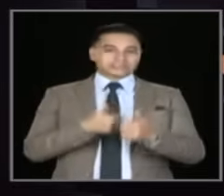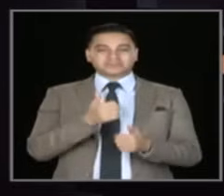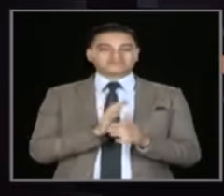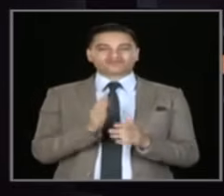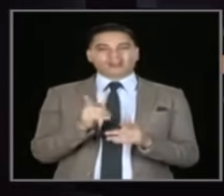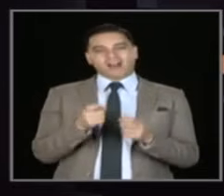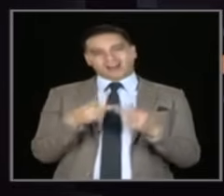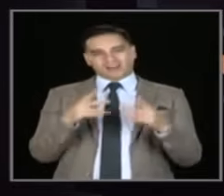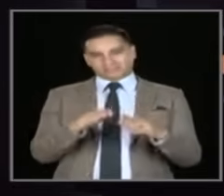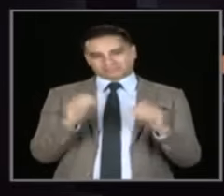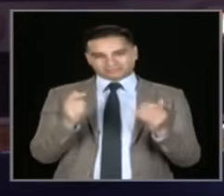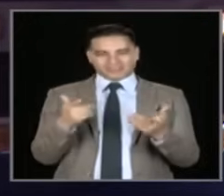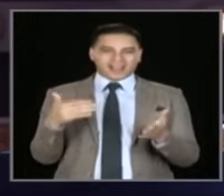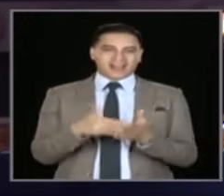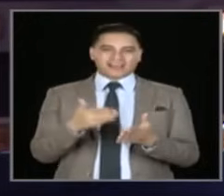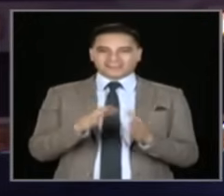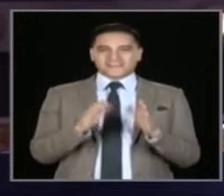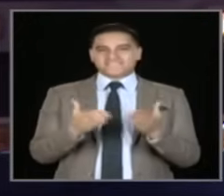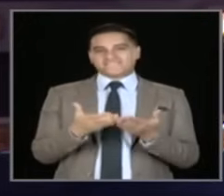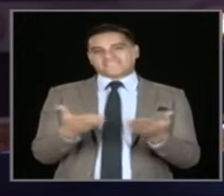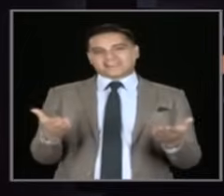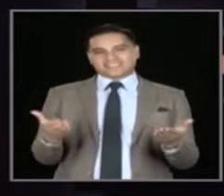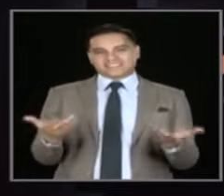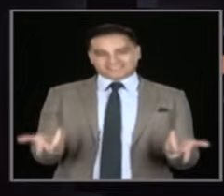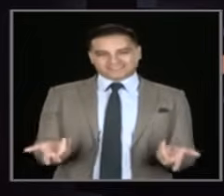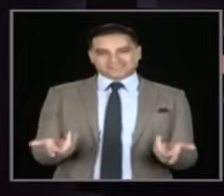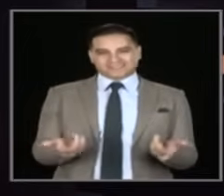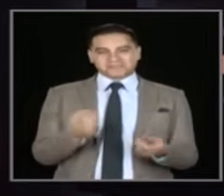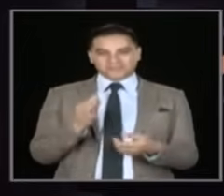ده، نضحك شوية ونهزر شوية وناخد الريسك.